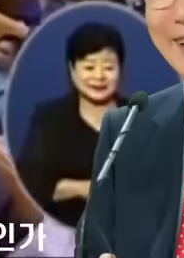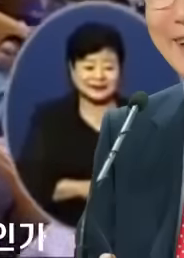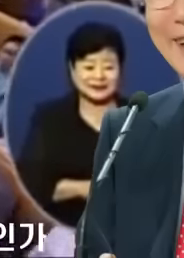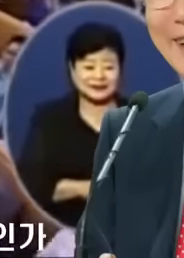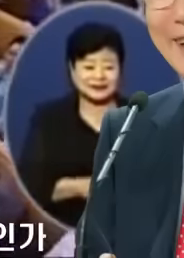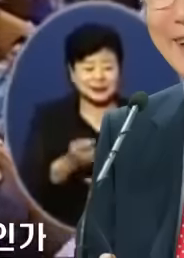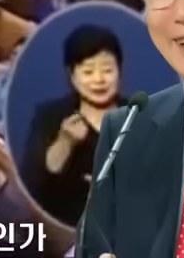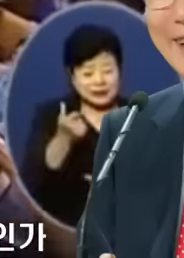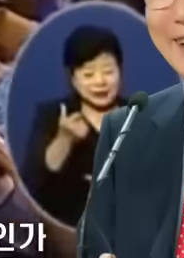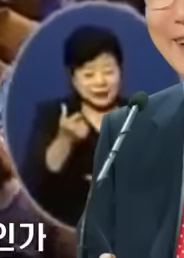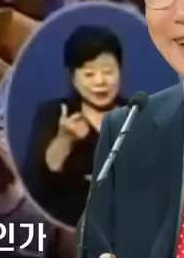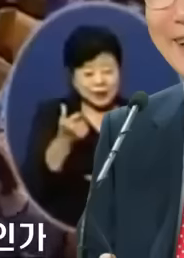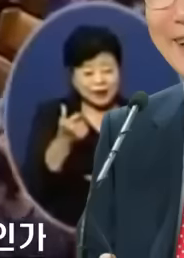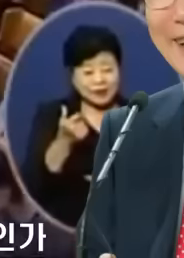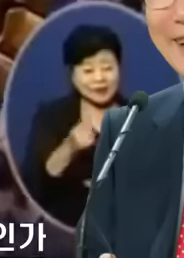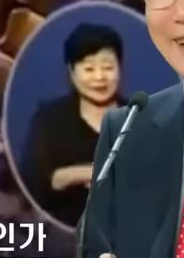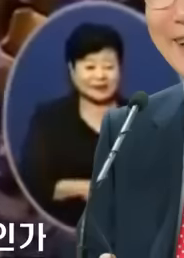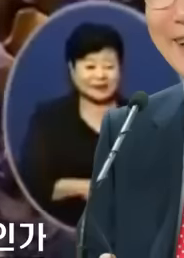적으면